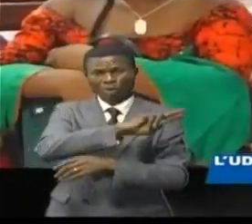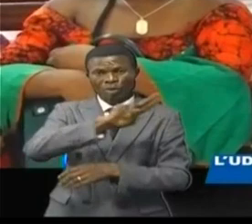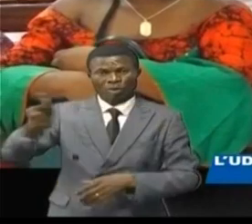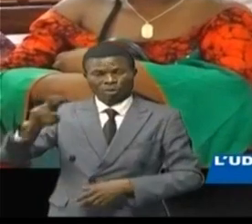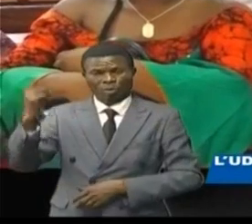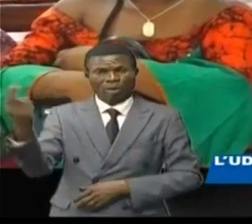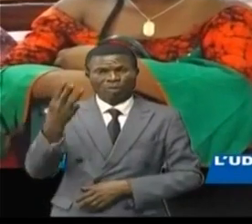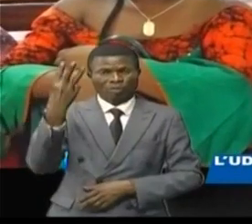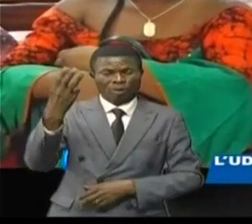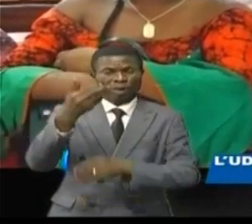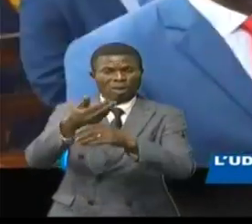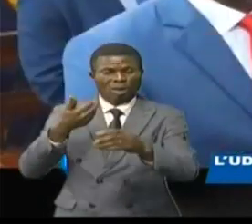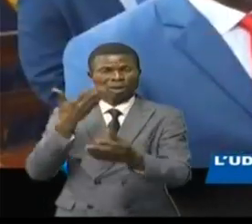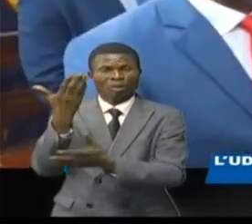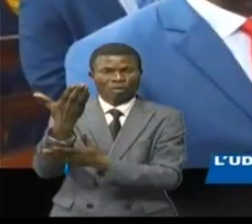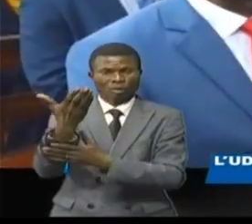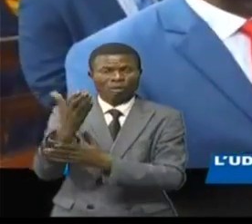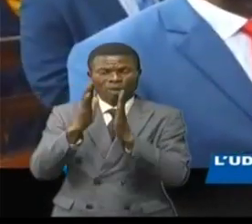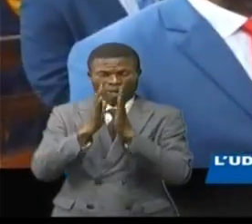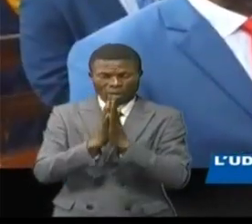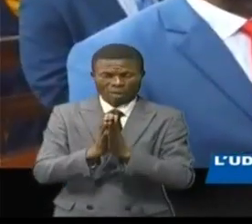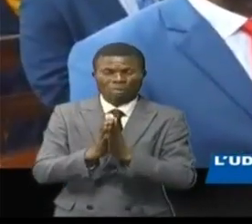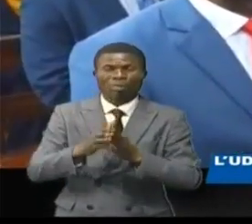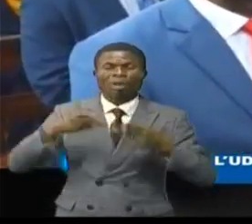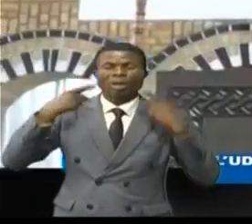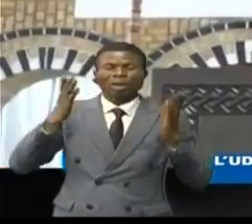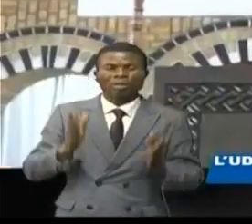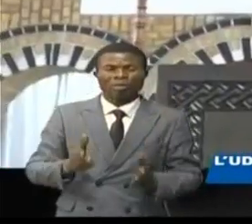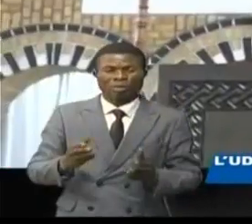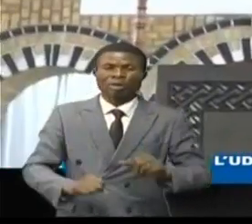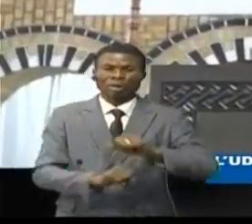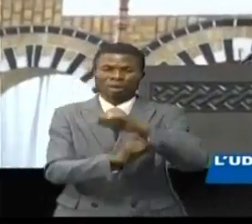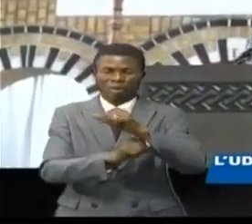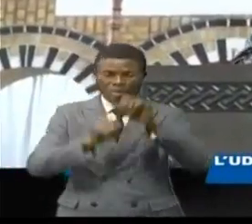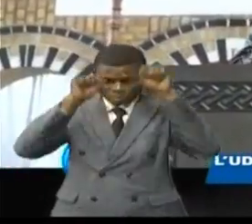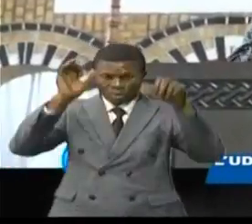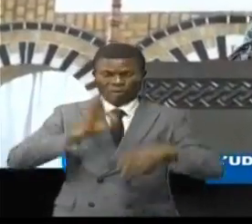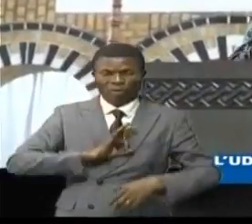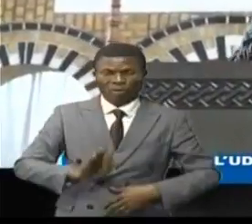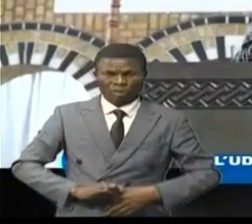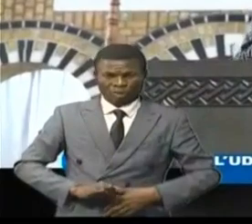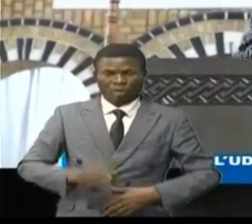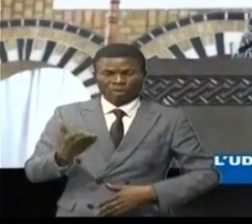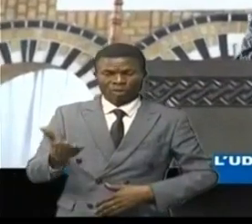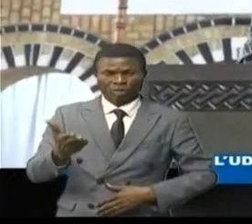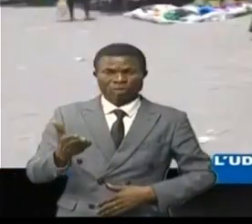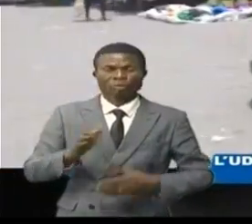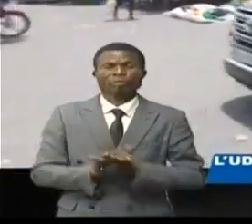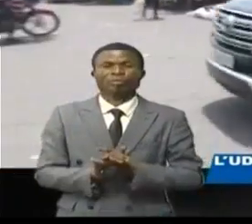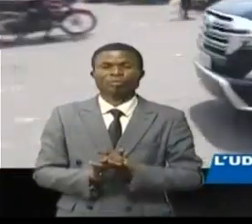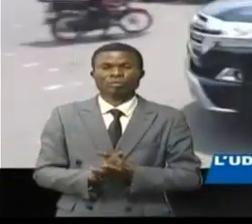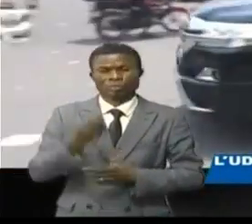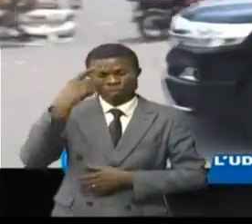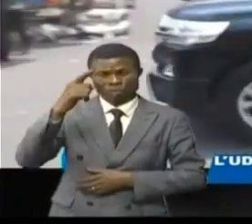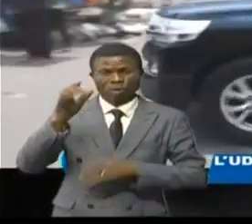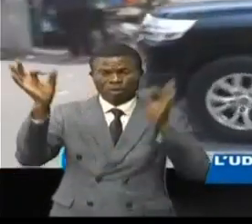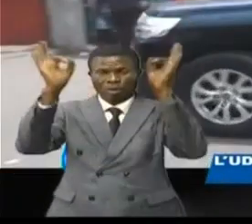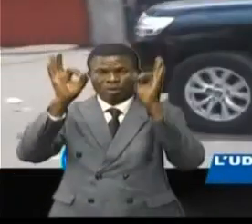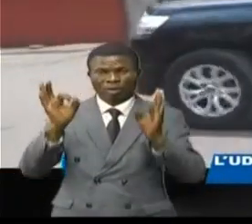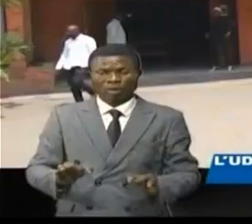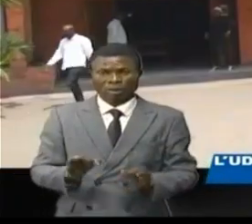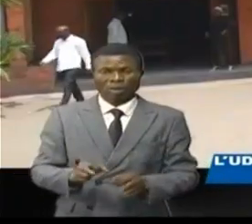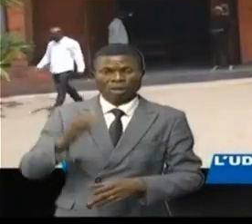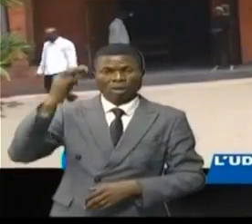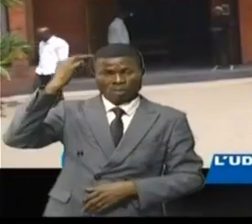2023 avant de solliciter les prières des hommes de Dieu en faveur du chef de l'État Félix-Antoine Tshisekedi Tshilombo. Pour la Fédération des